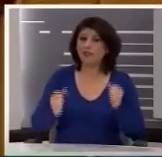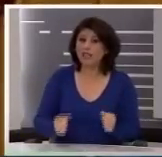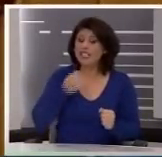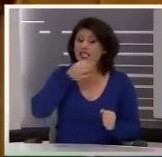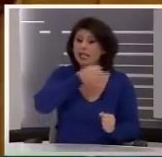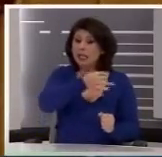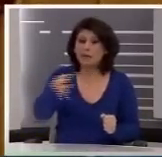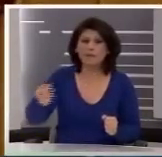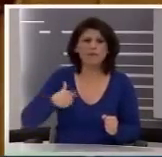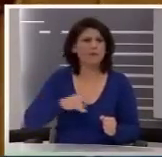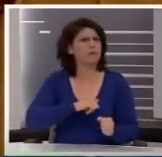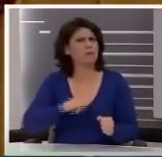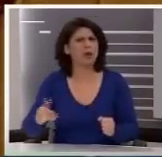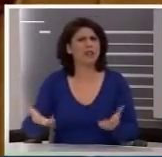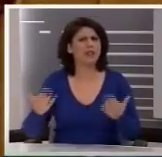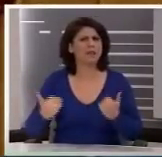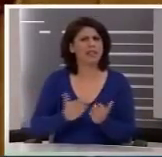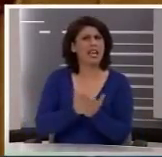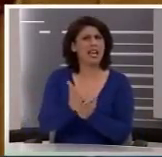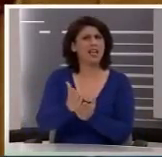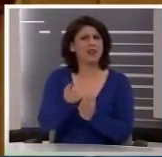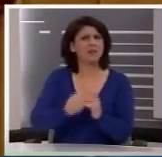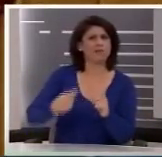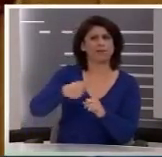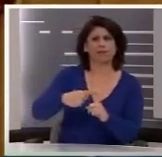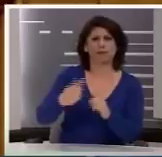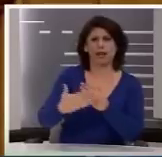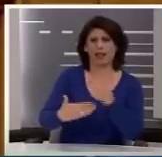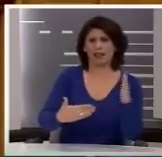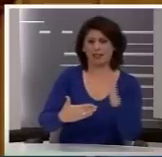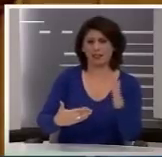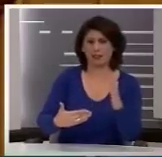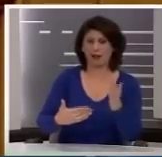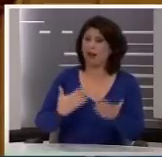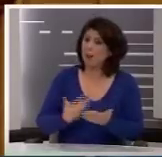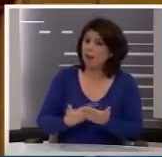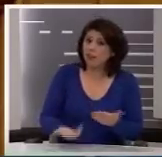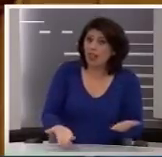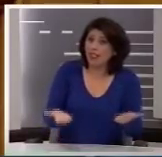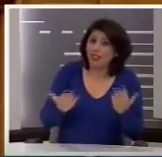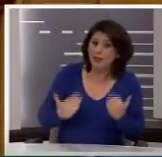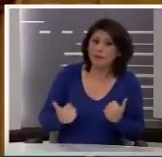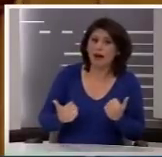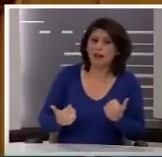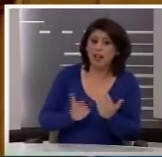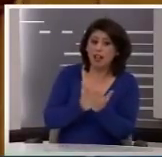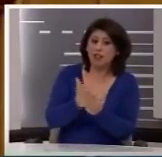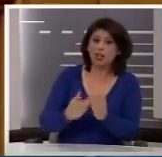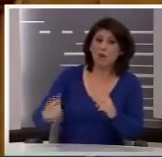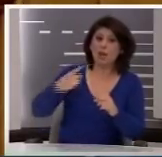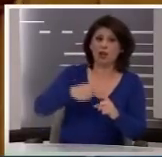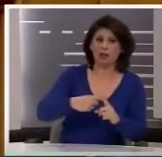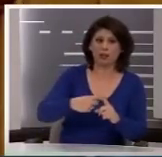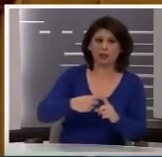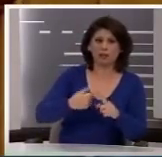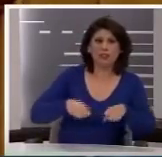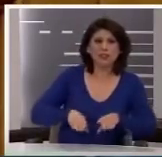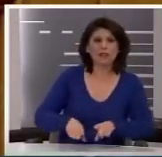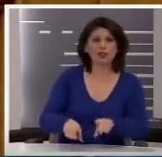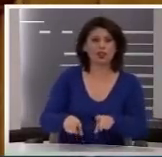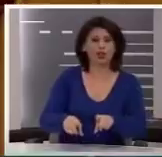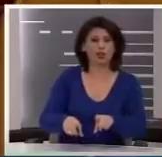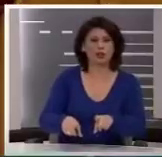ότι ποτέ δεν υπήρξε ηθικό πλεονέκτημα της αριστεράς. Και ενώ επιχειρηματολογούσε για την ανυπαρξία ηθικού πλεονεκτήματος της αριστεράς, την ίδια ώρα